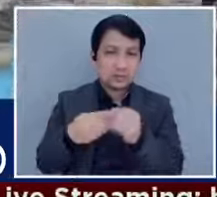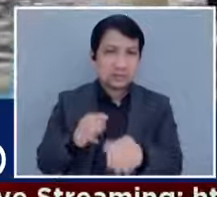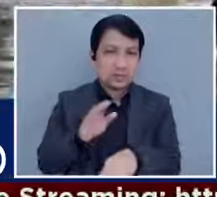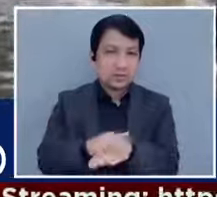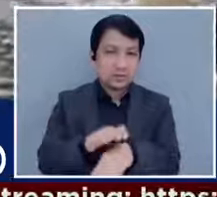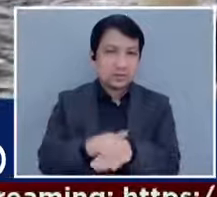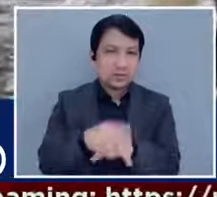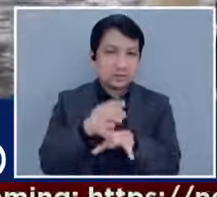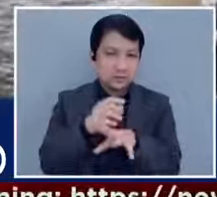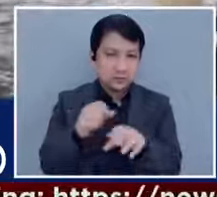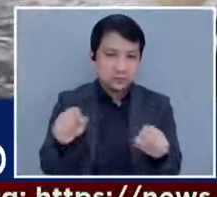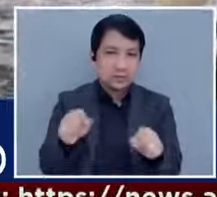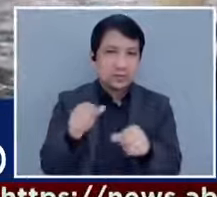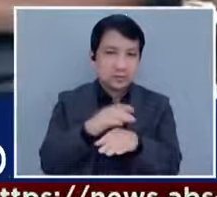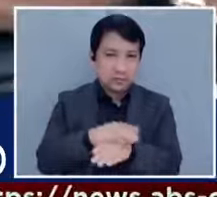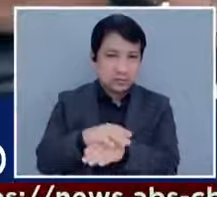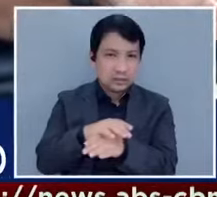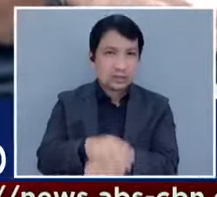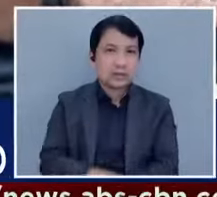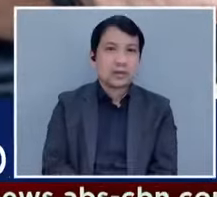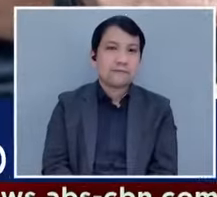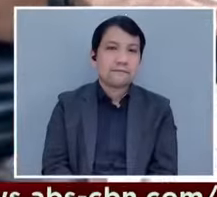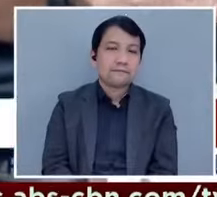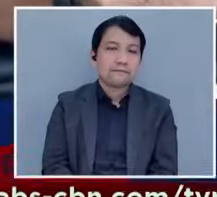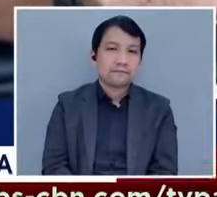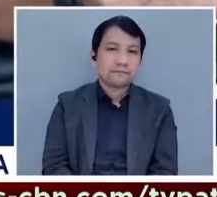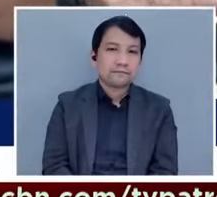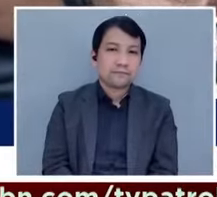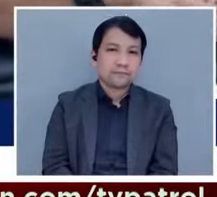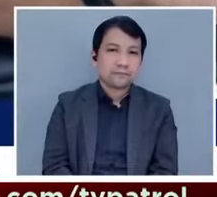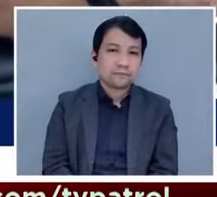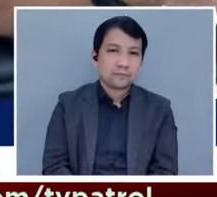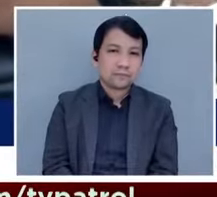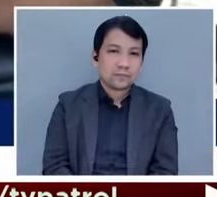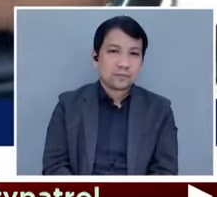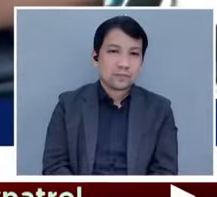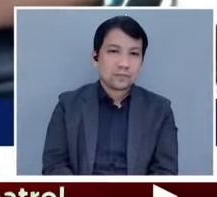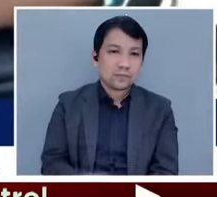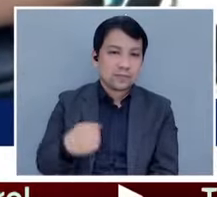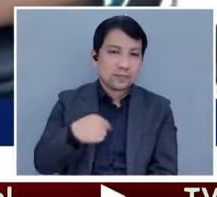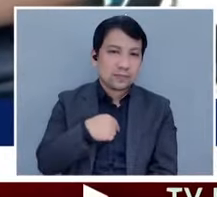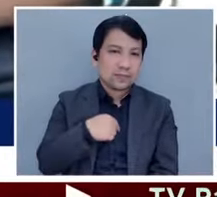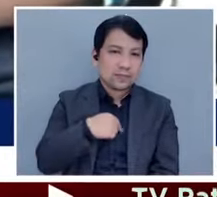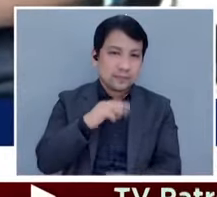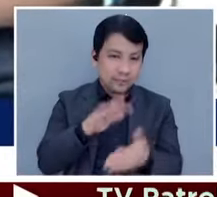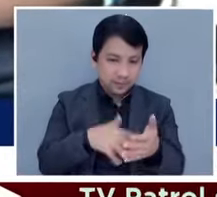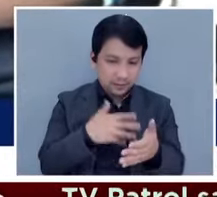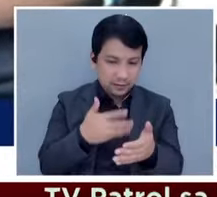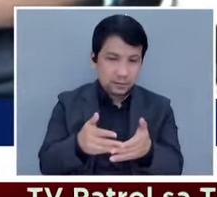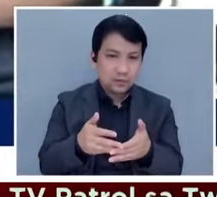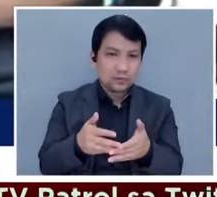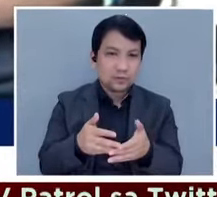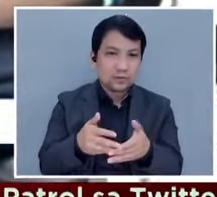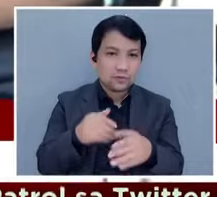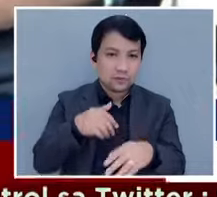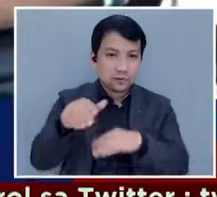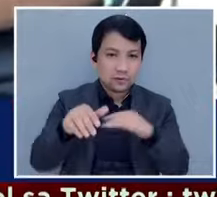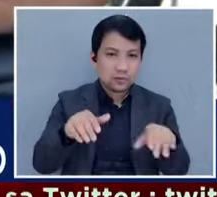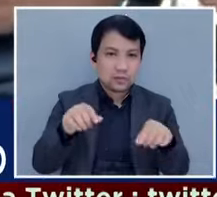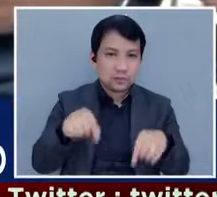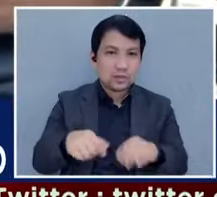mapanatili rin ang kalinisan sa lugar. Yung mga tanod ko, pag ganito po, round the clock po ang pag-ikot. Saka po yung pag-inom dito,